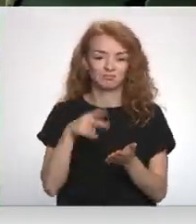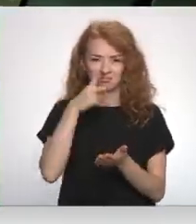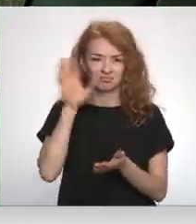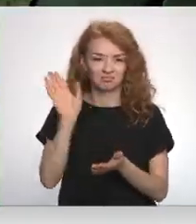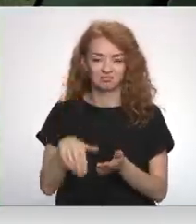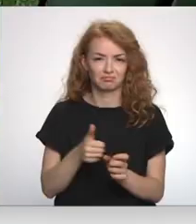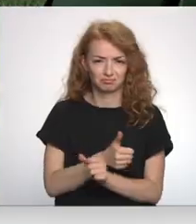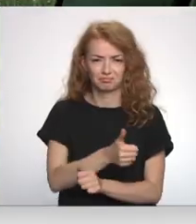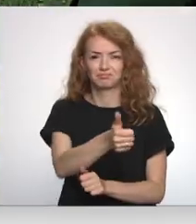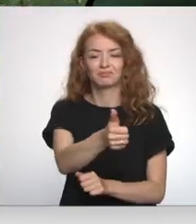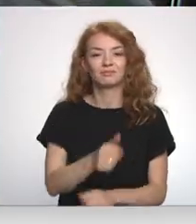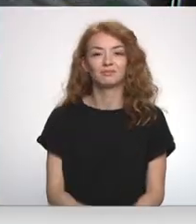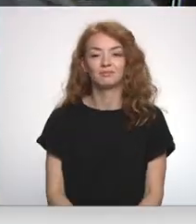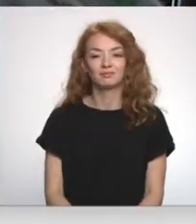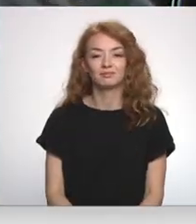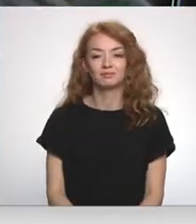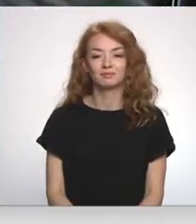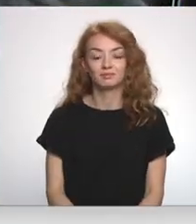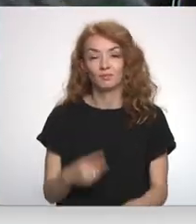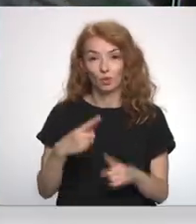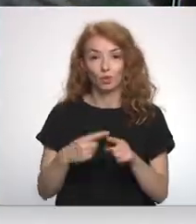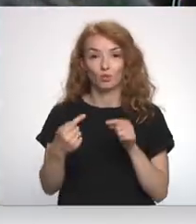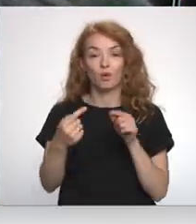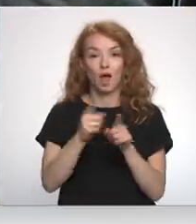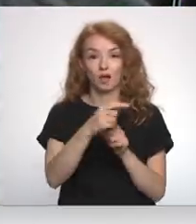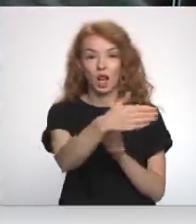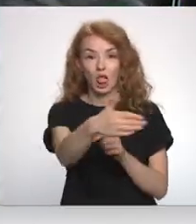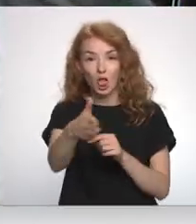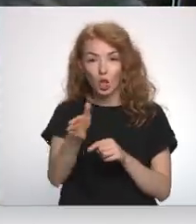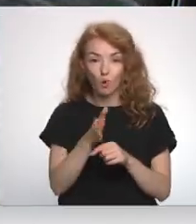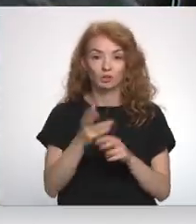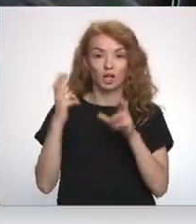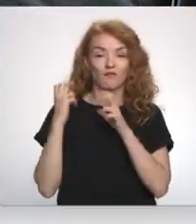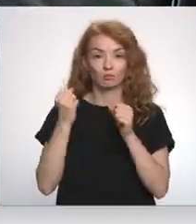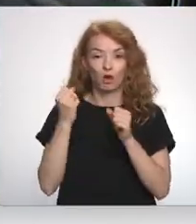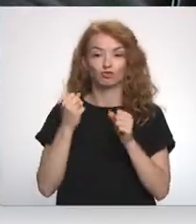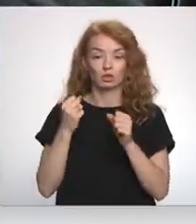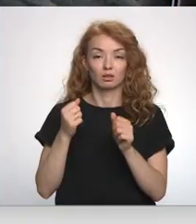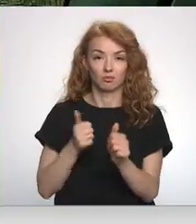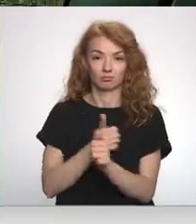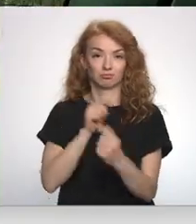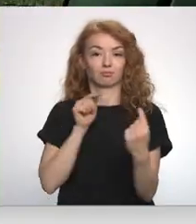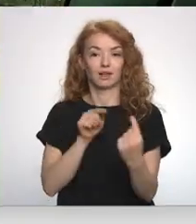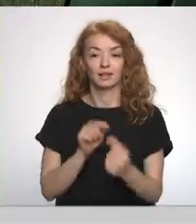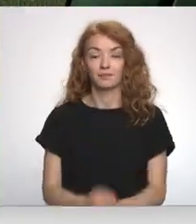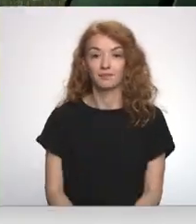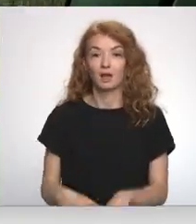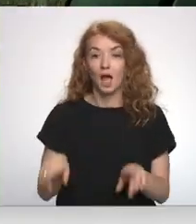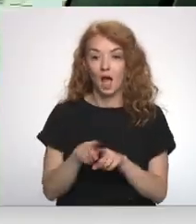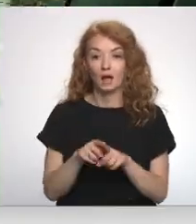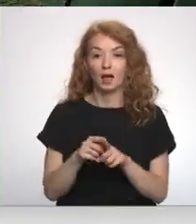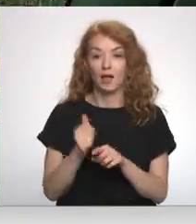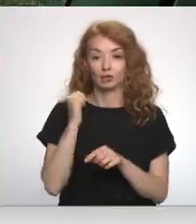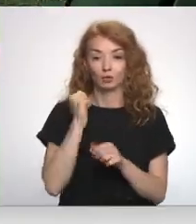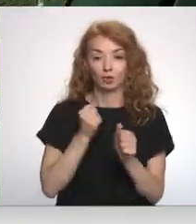patiesībā tāds sajūta. Nu jā, līkums vēl pretī un smagais. Kaut kur ir jāsteidzās cilvēkam. Arī mums tuvojas